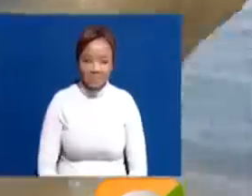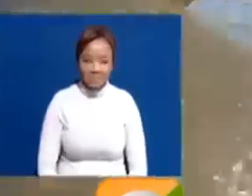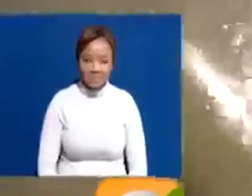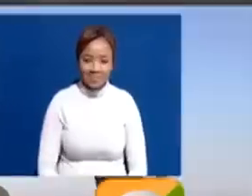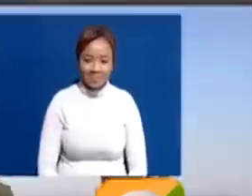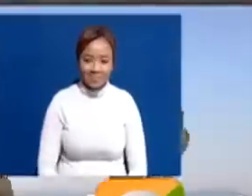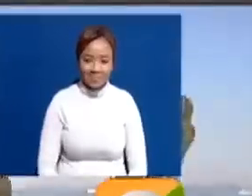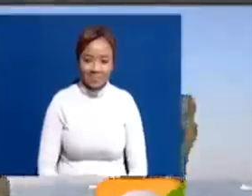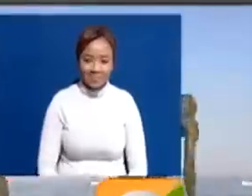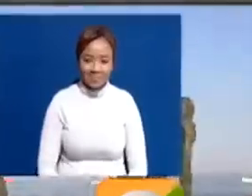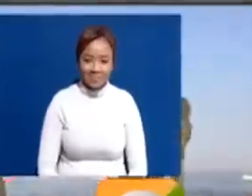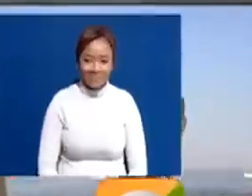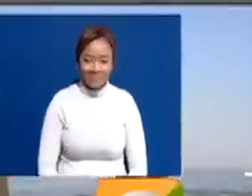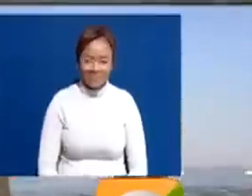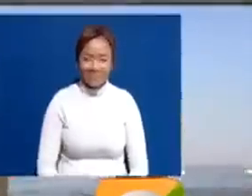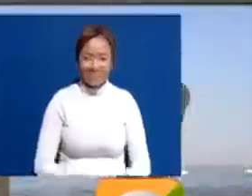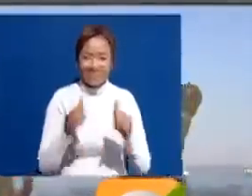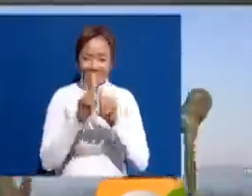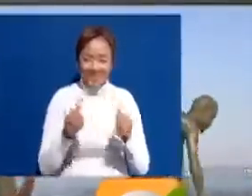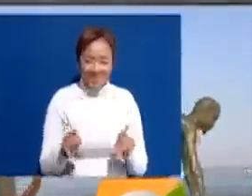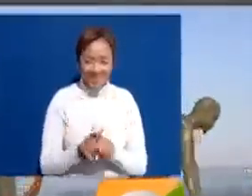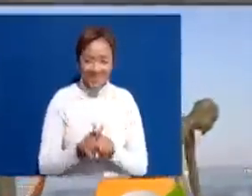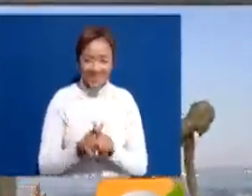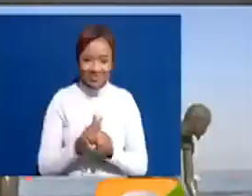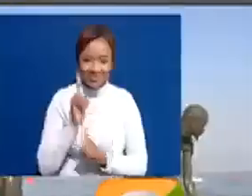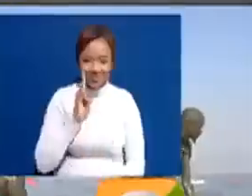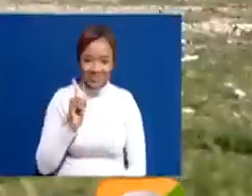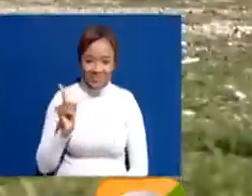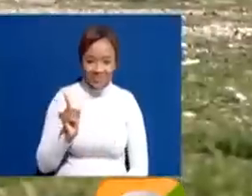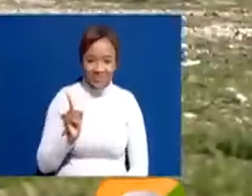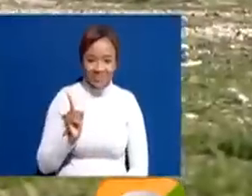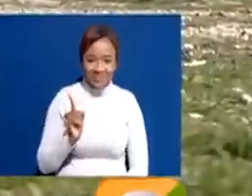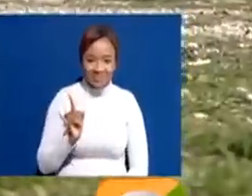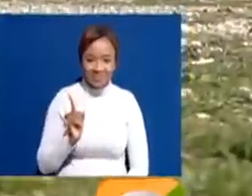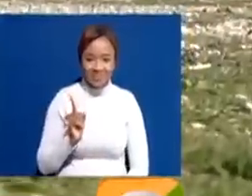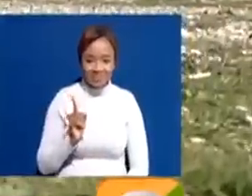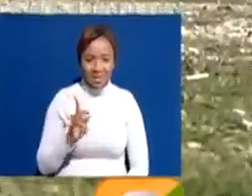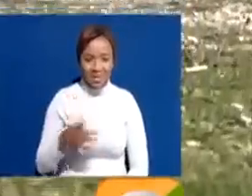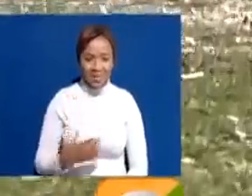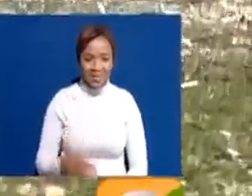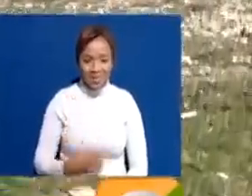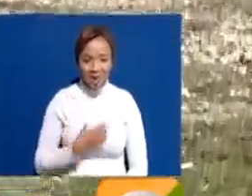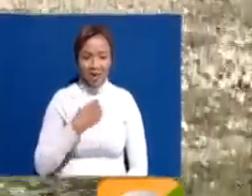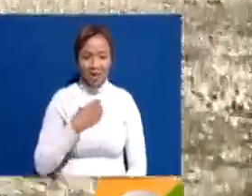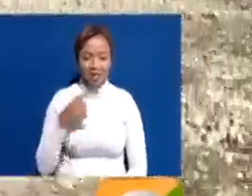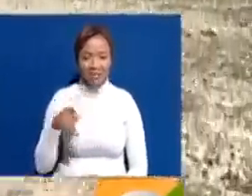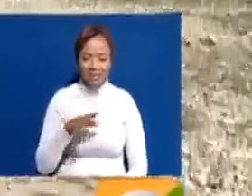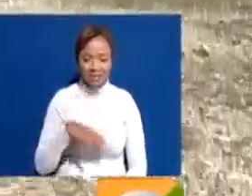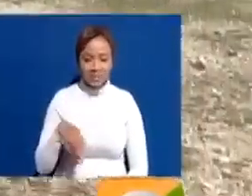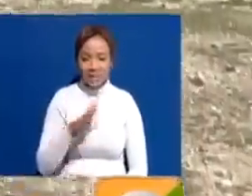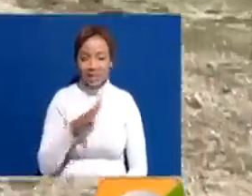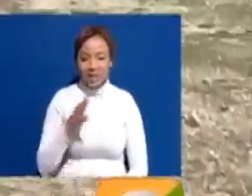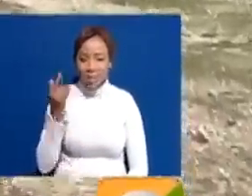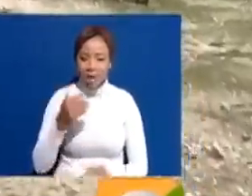Yote tisa, kumi ni kuwa taifa la ufalme wa Yordani linajivunia historia isiyo haba yenye umuhimu wa